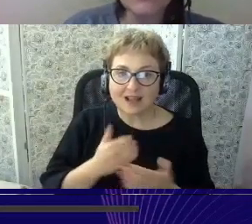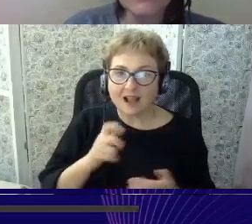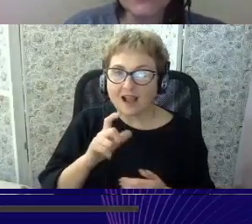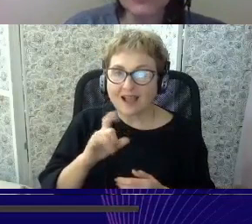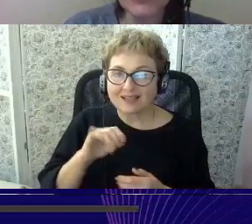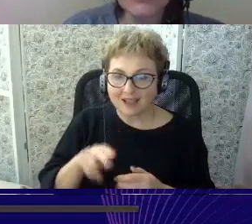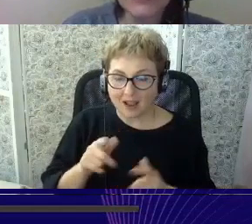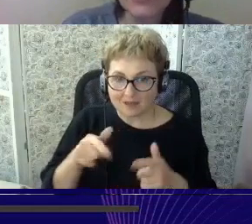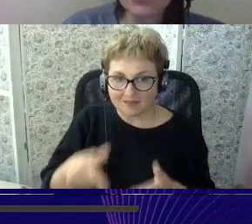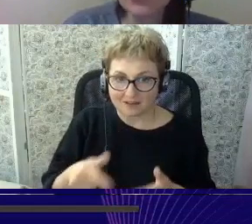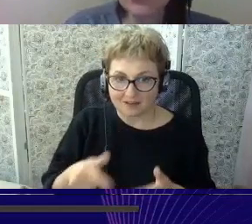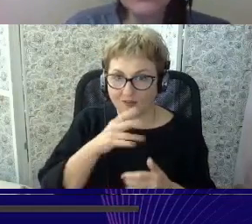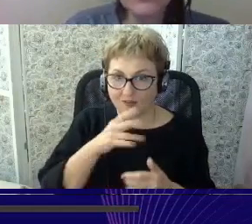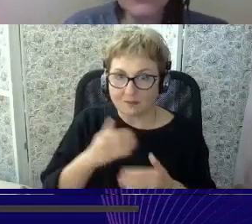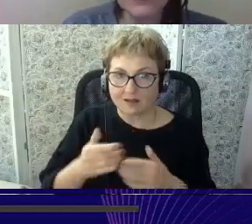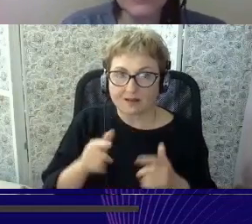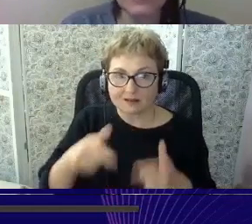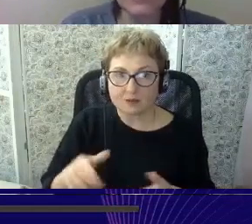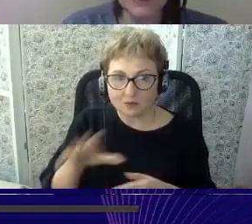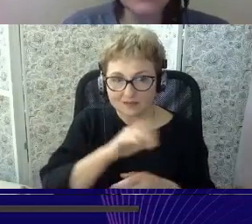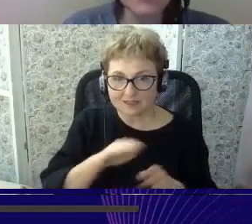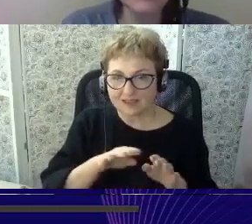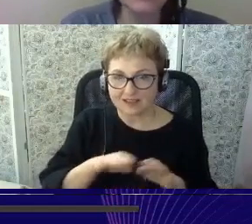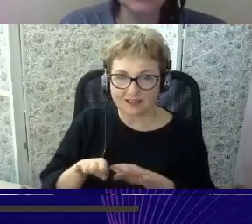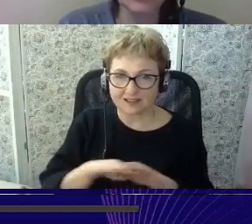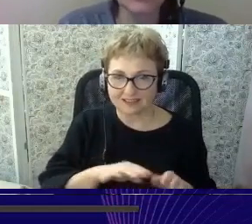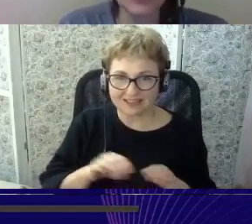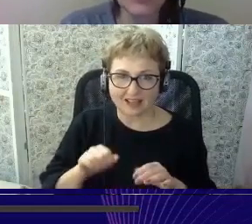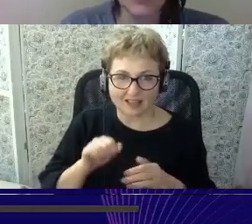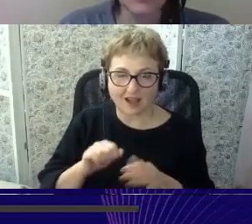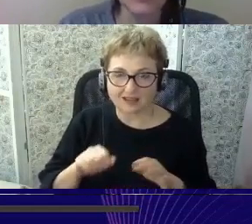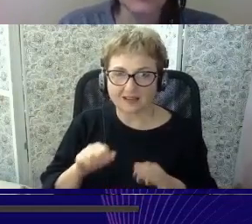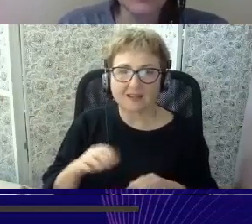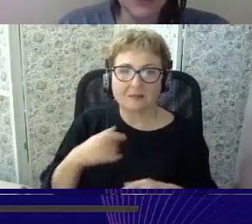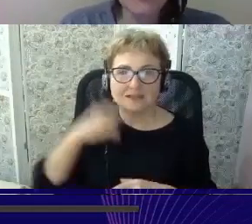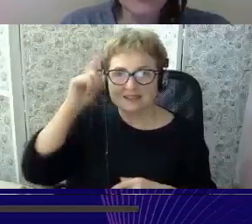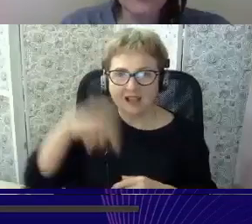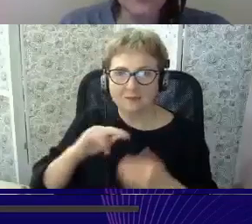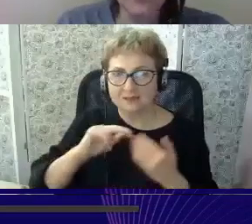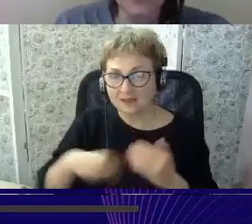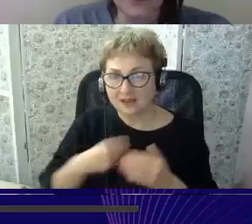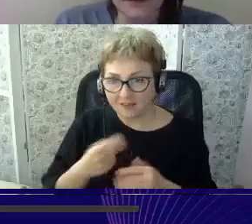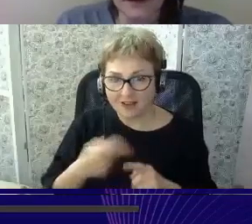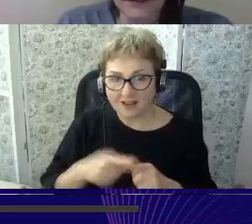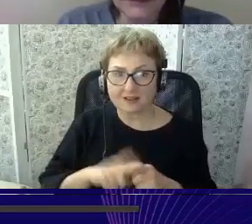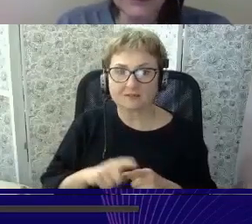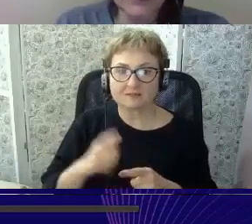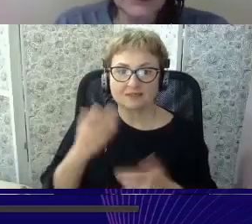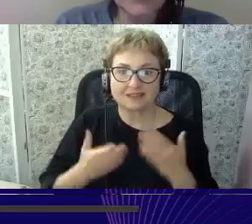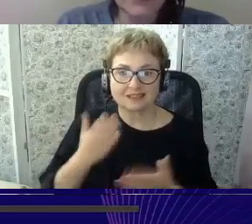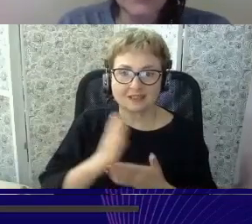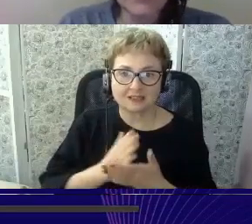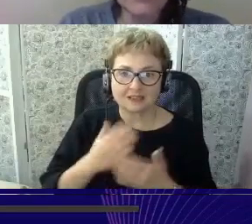поступления в образовательную организацию, безусловно, везде стандартны. Да? Мы знаем с вами, что это справка,